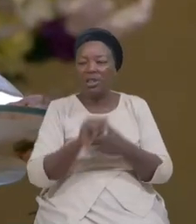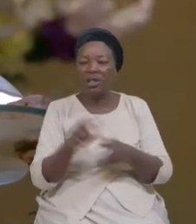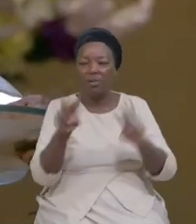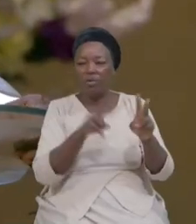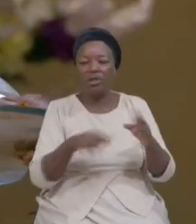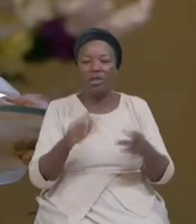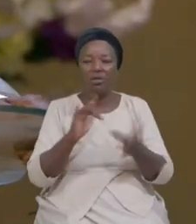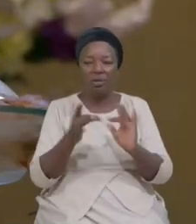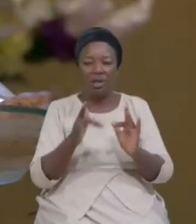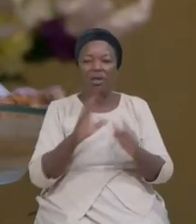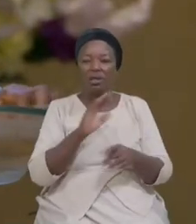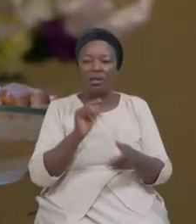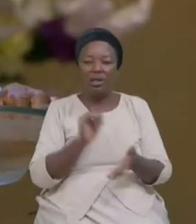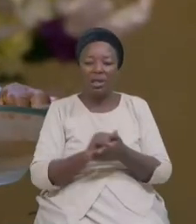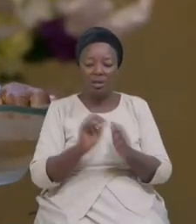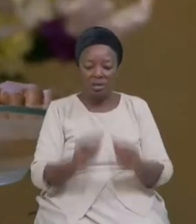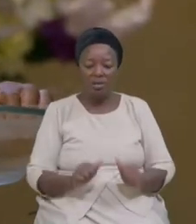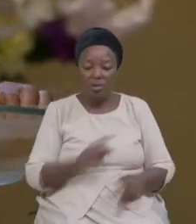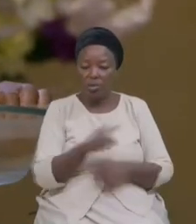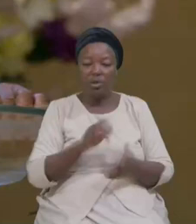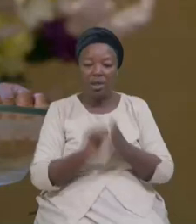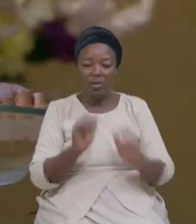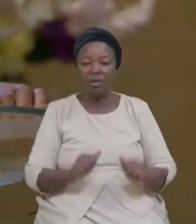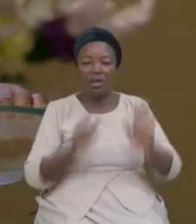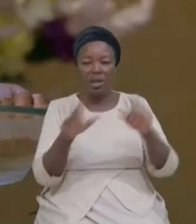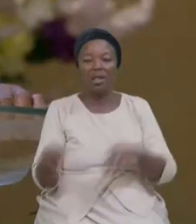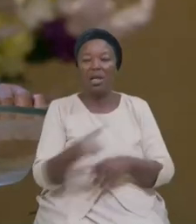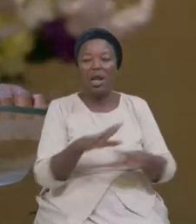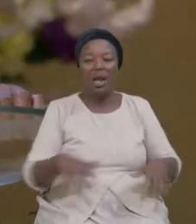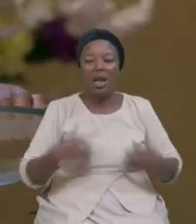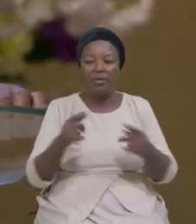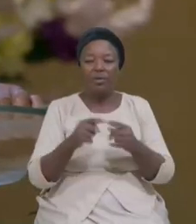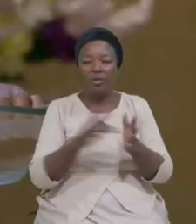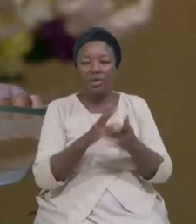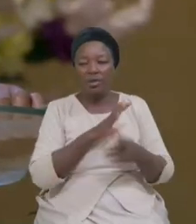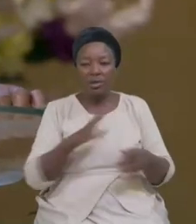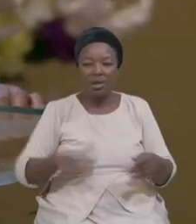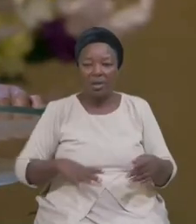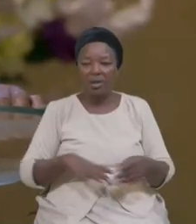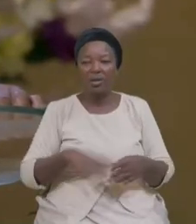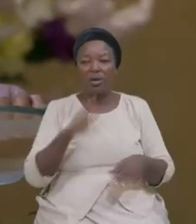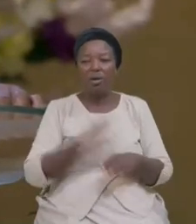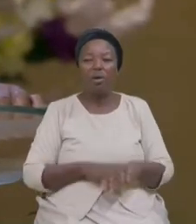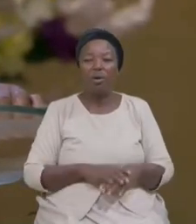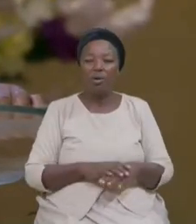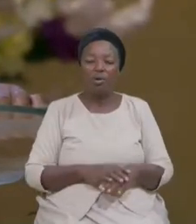Seigneur, c'est-à-dire le dimanche 4 juin 2023.